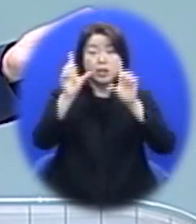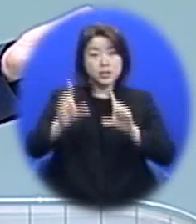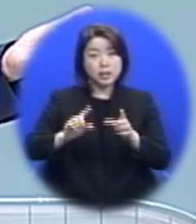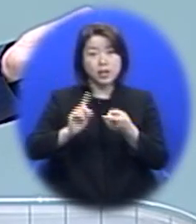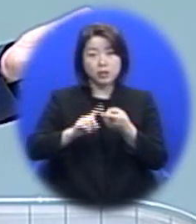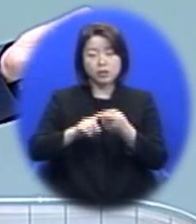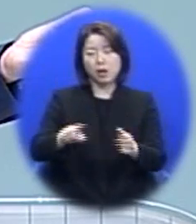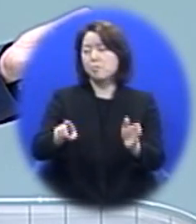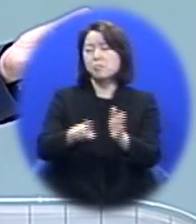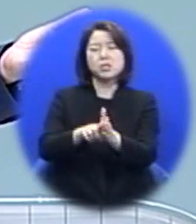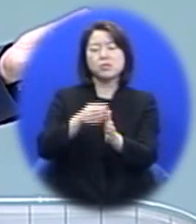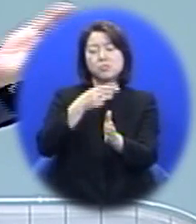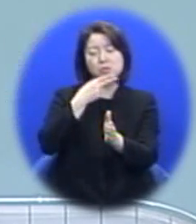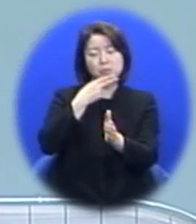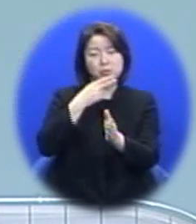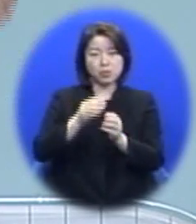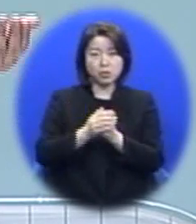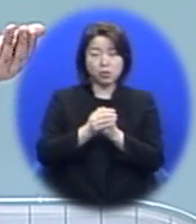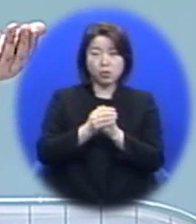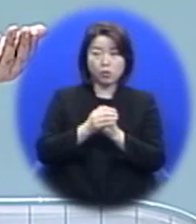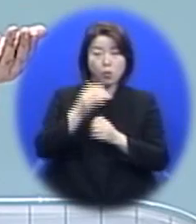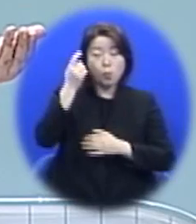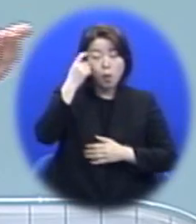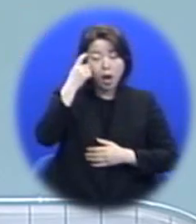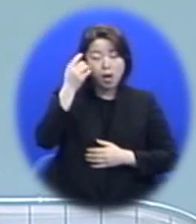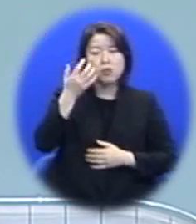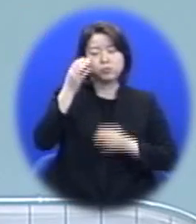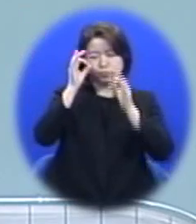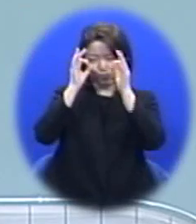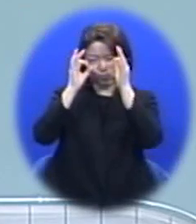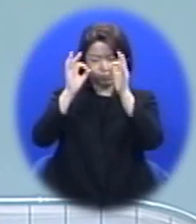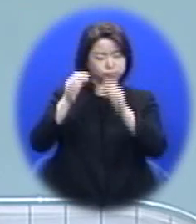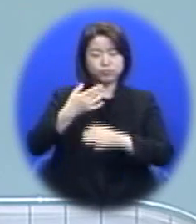대한 믿음이 없어요. 본 적이 없으니까.